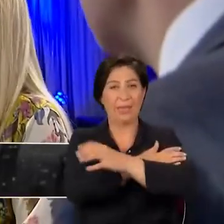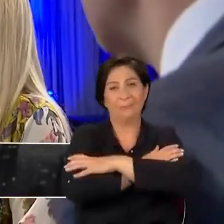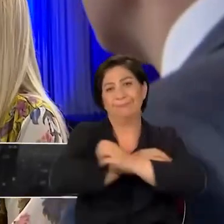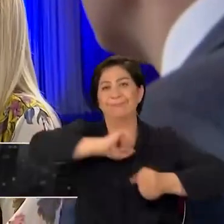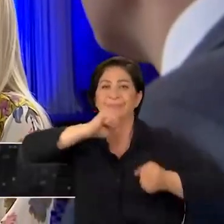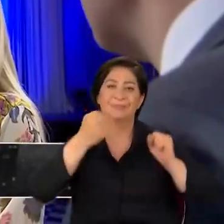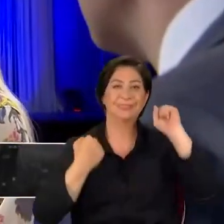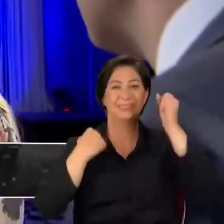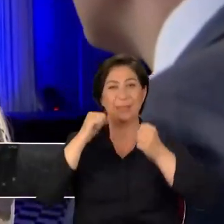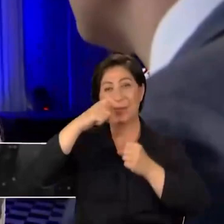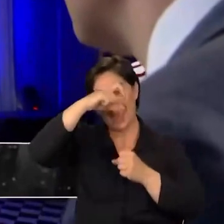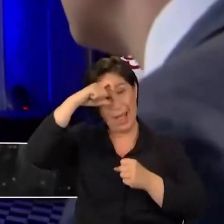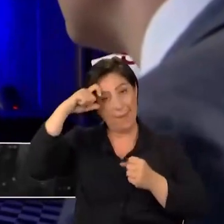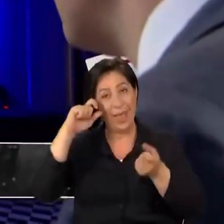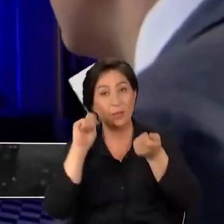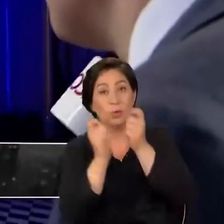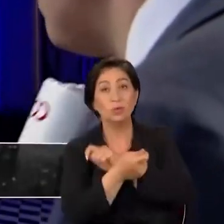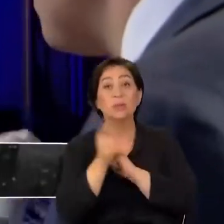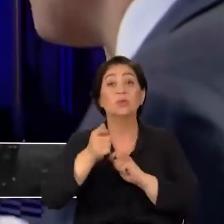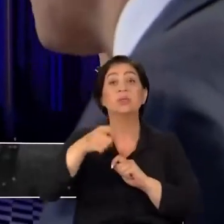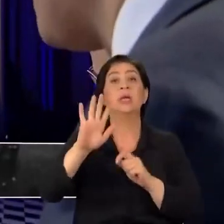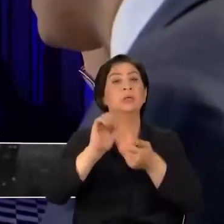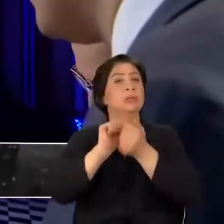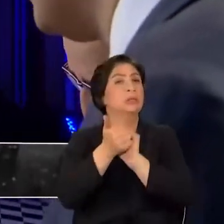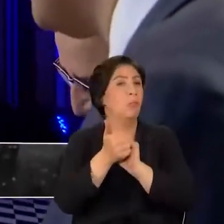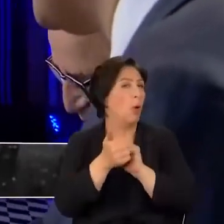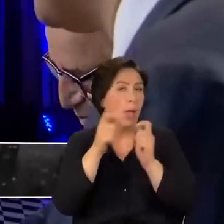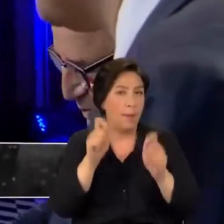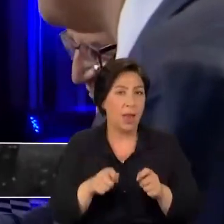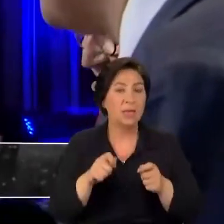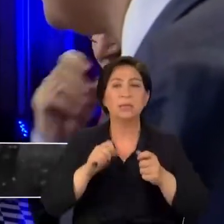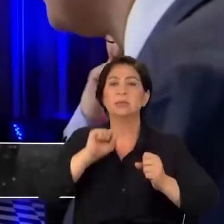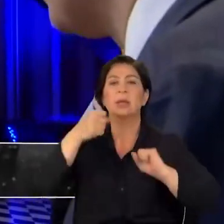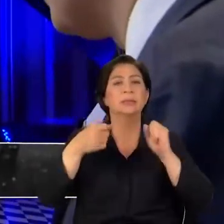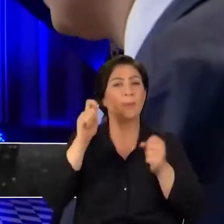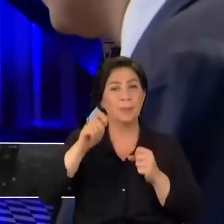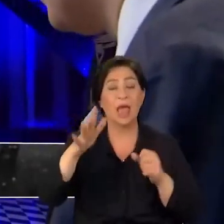yapmak mutlaka bir emeğe dönüşmek zorunda değildir. Yani spor yaparak da kas hareketi